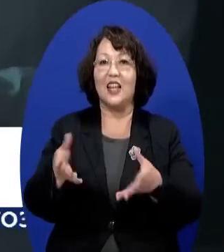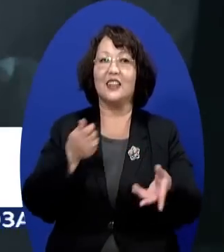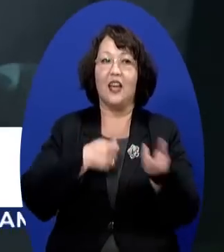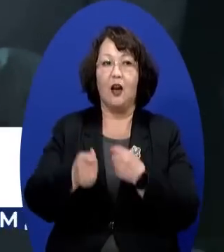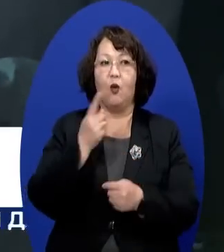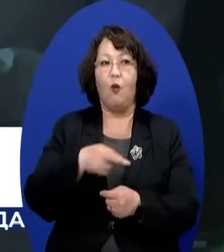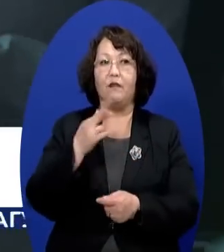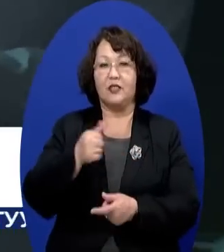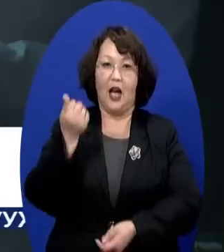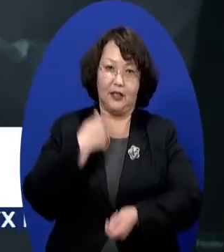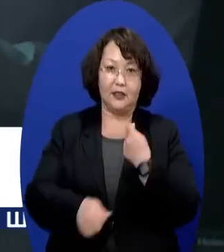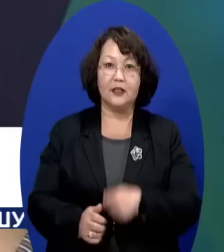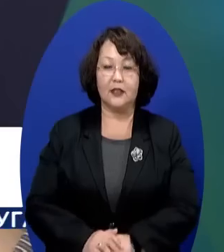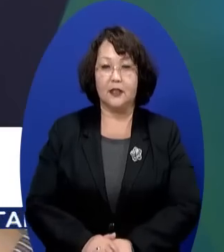байна.